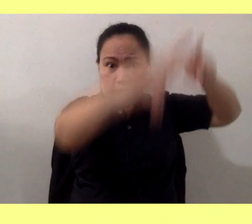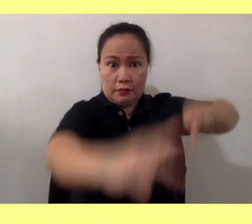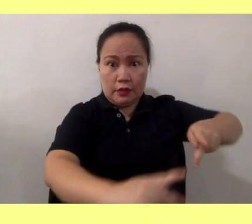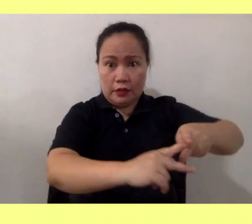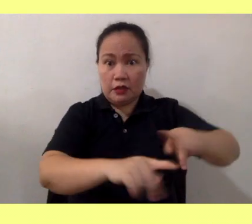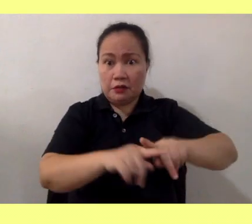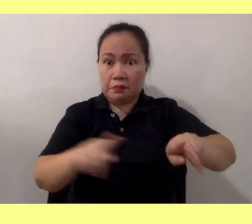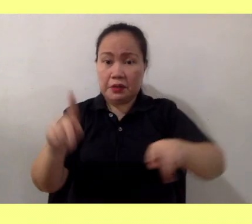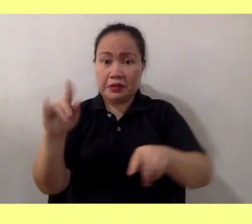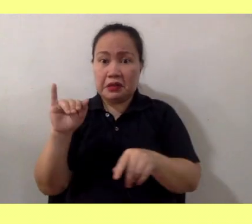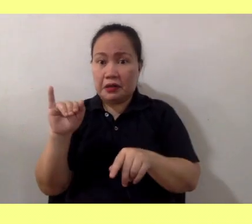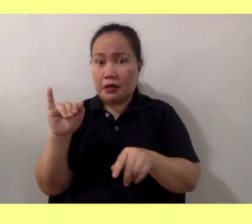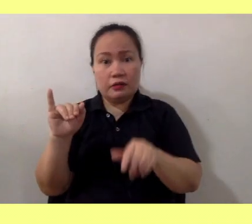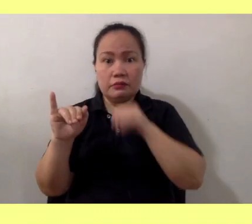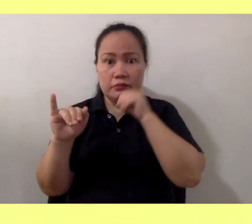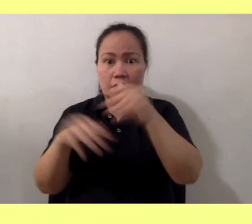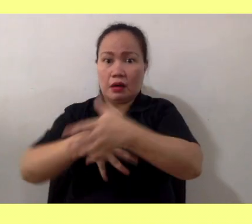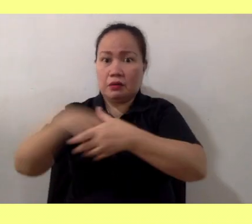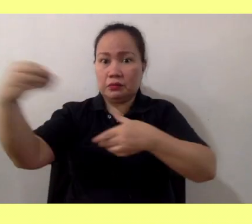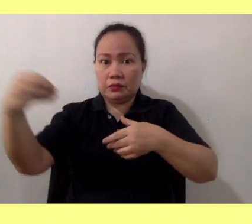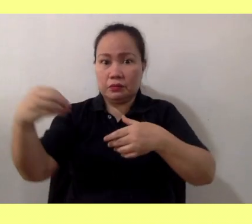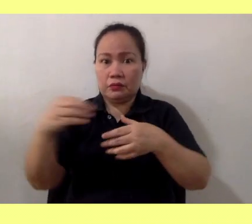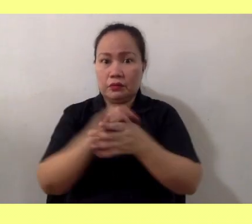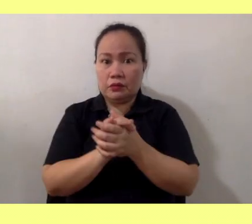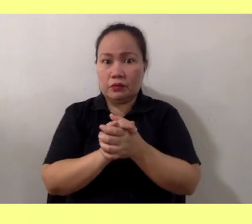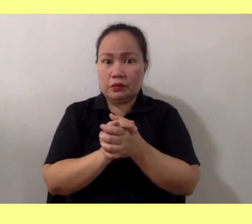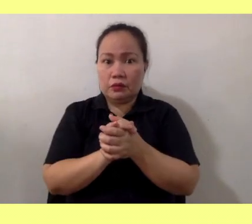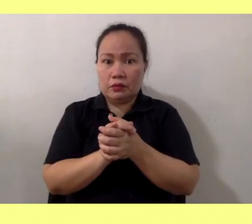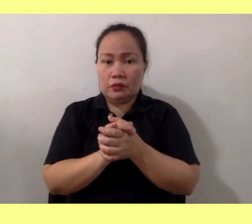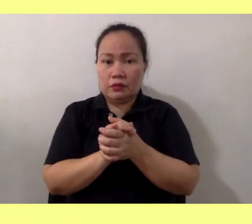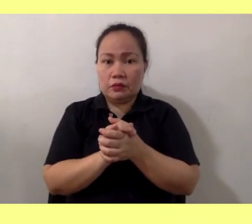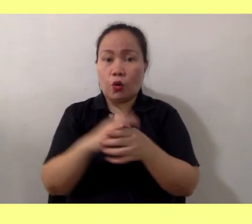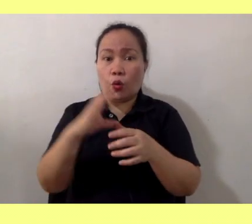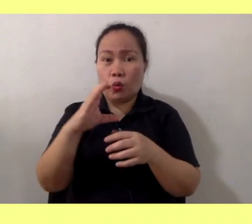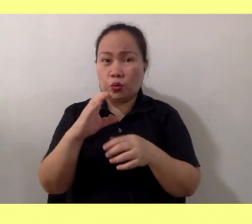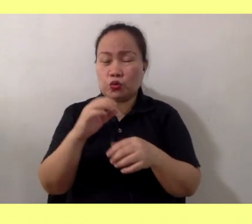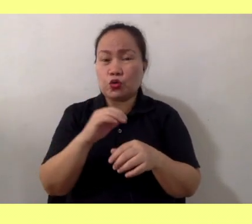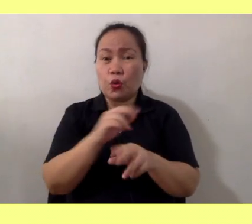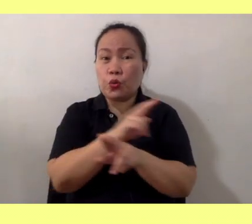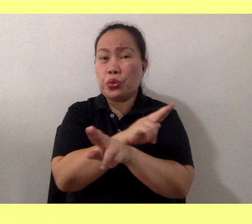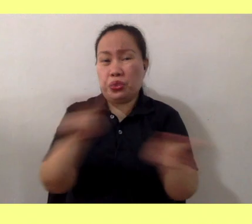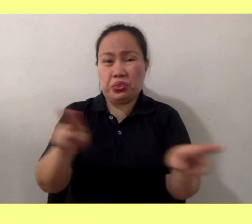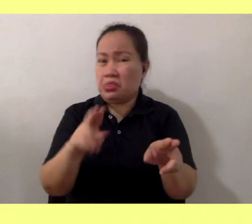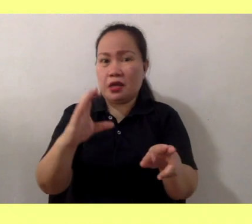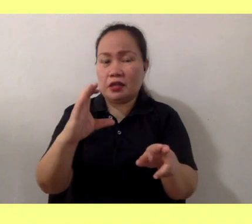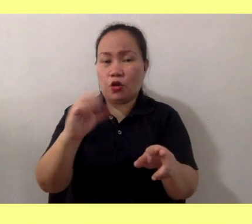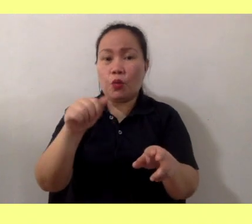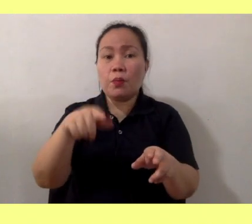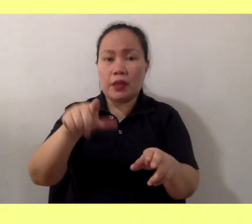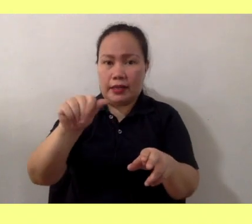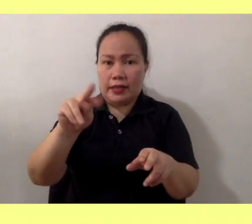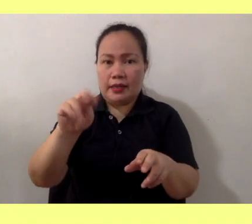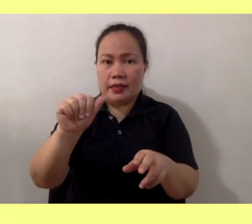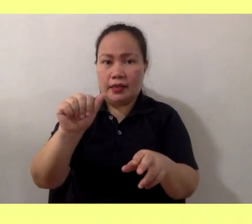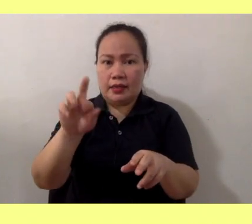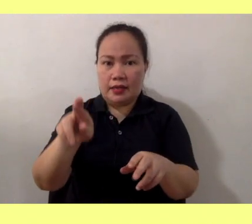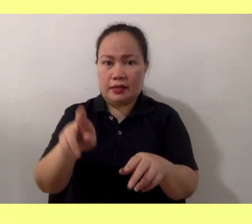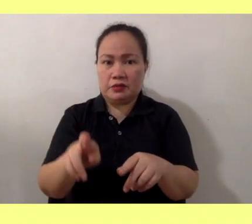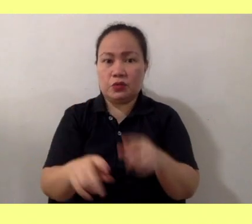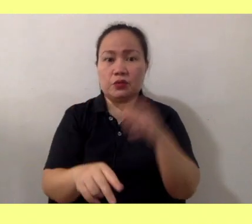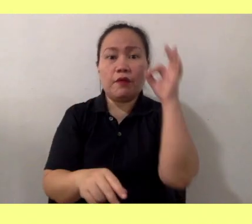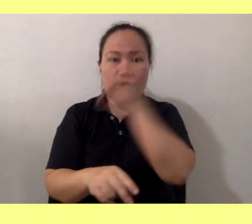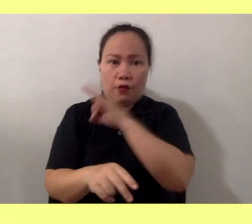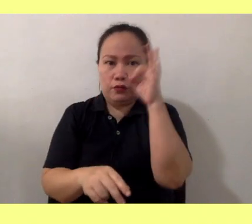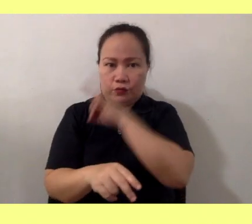at I, coplanar sila dito. Si M, R, A, ito ang plane nila.